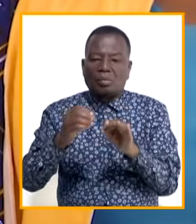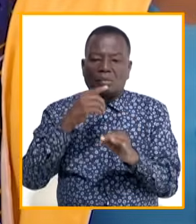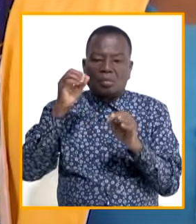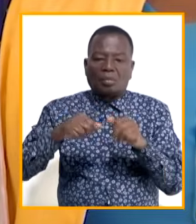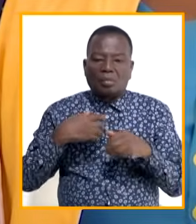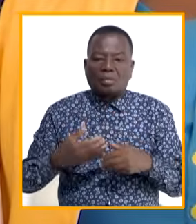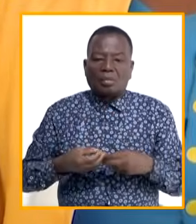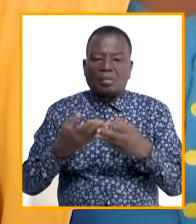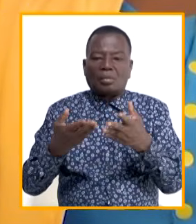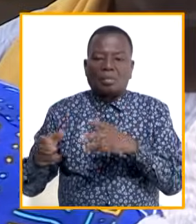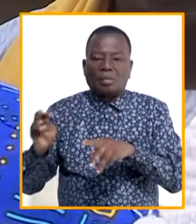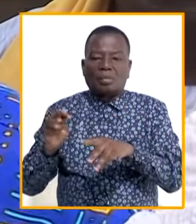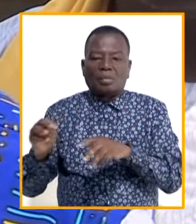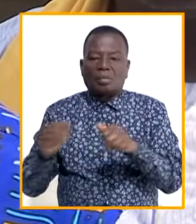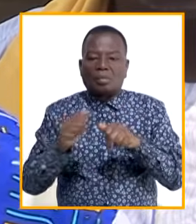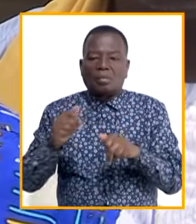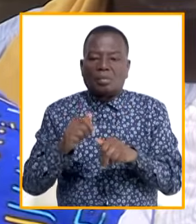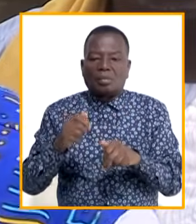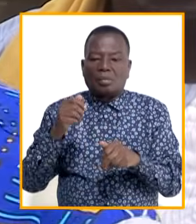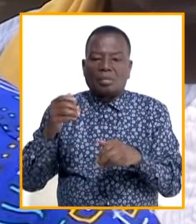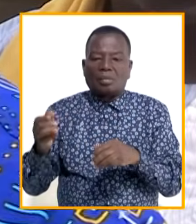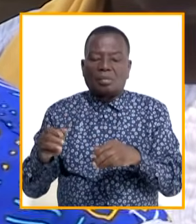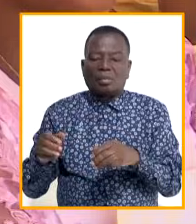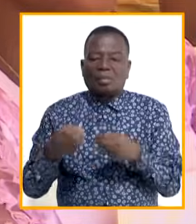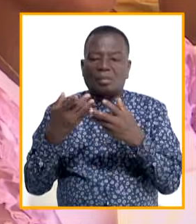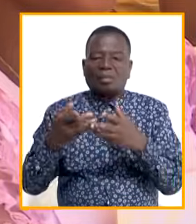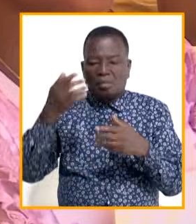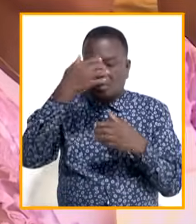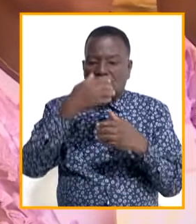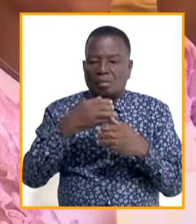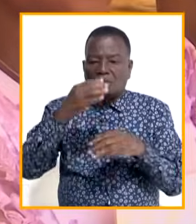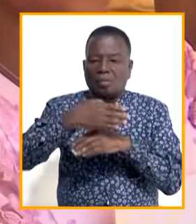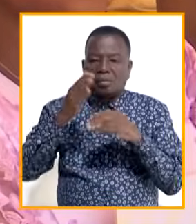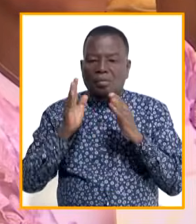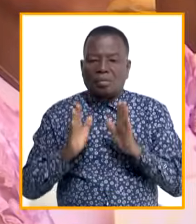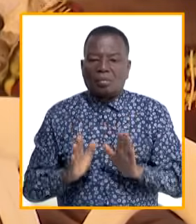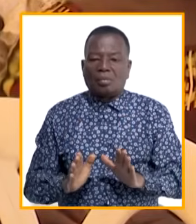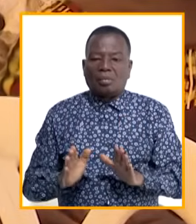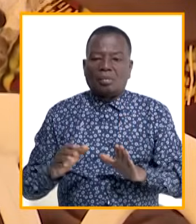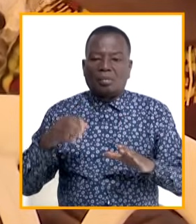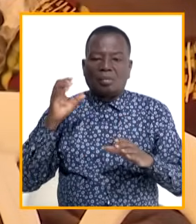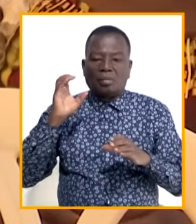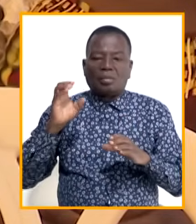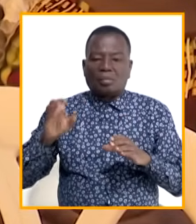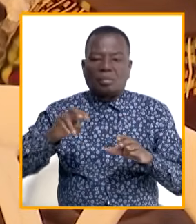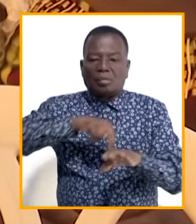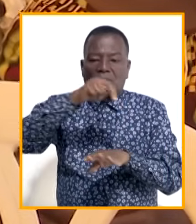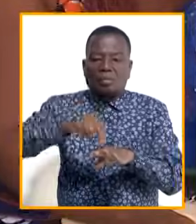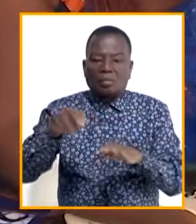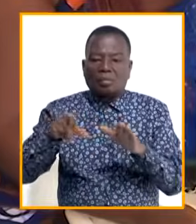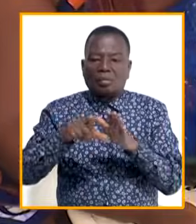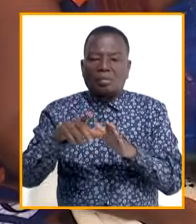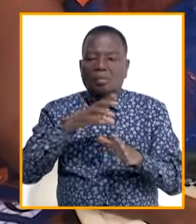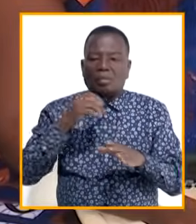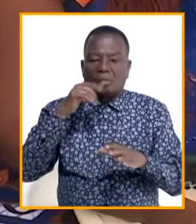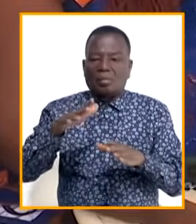pourvoyeur d'activités, pourvoyeur de fonds pour cette brave dame. Le bureau de la Conférence nationale des femmes du secteur commerce